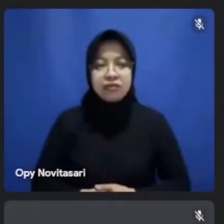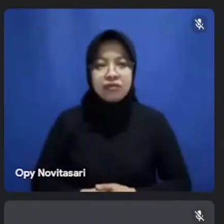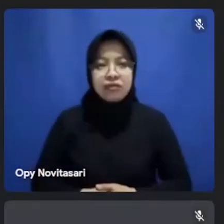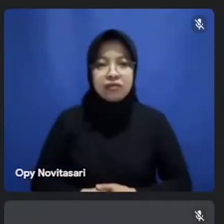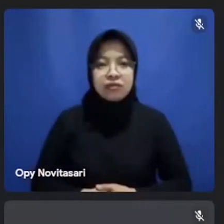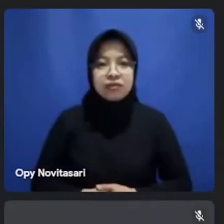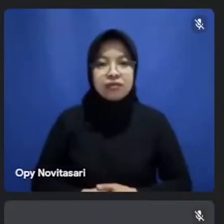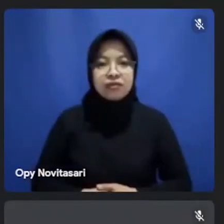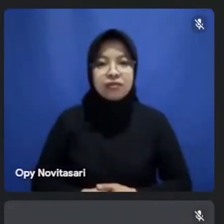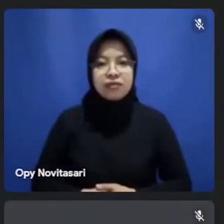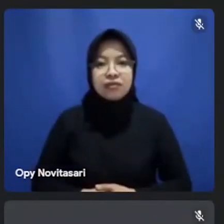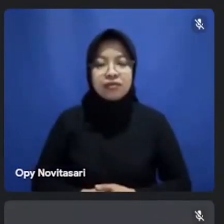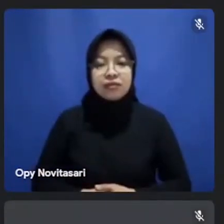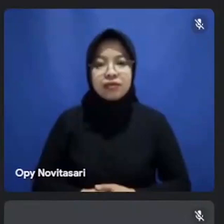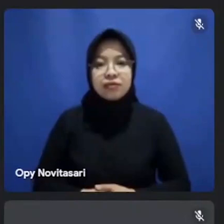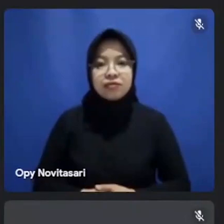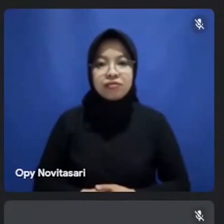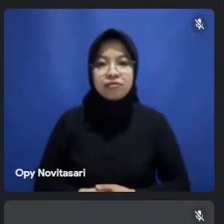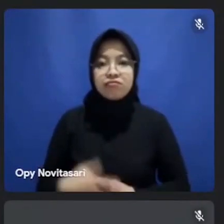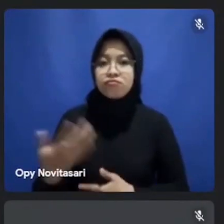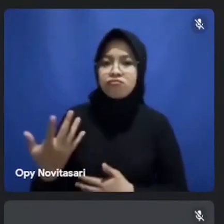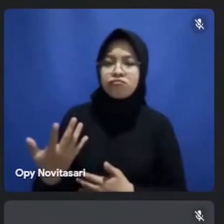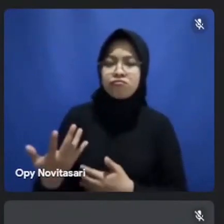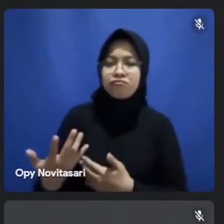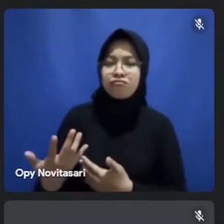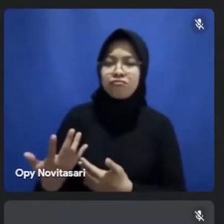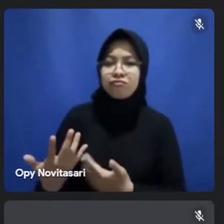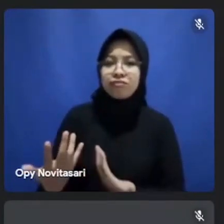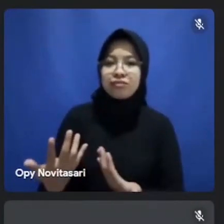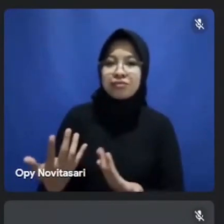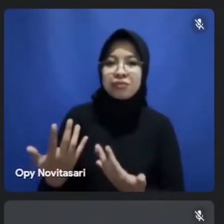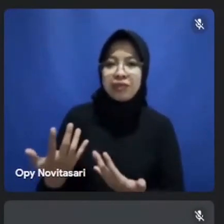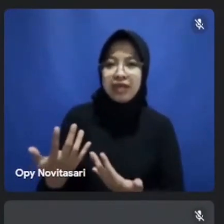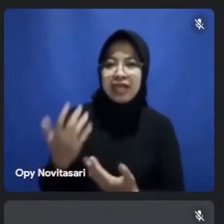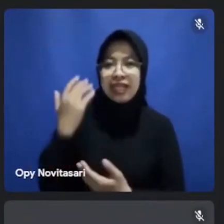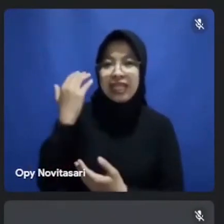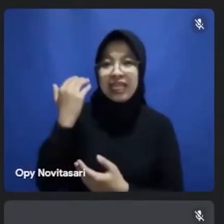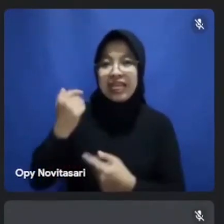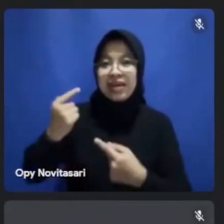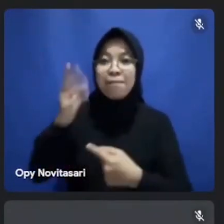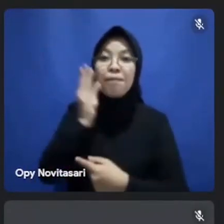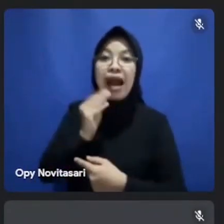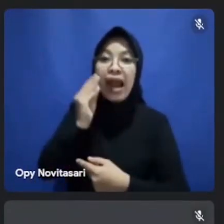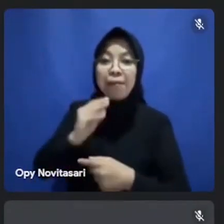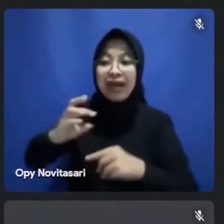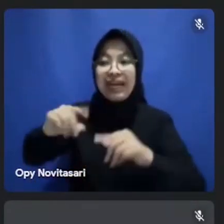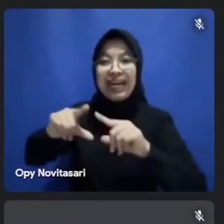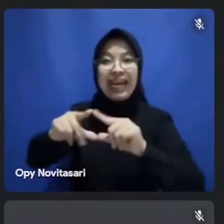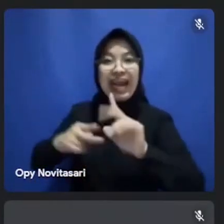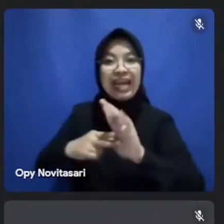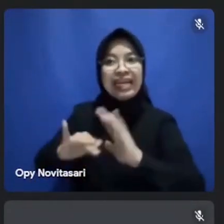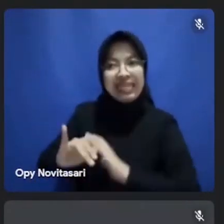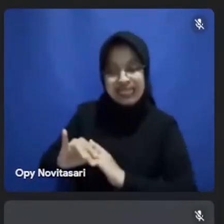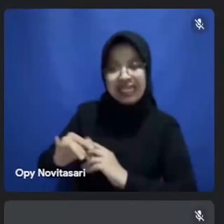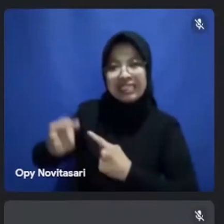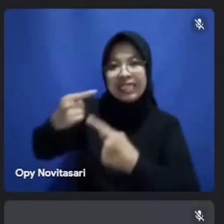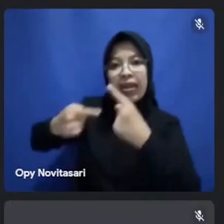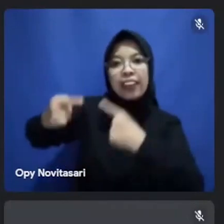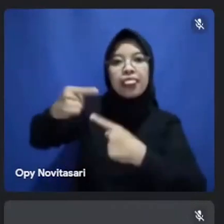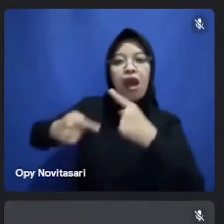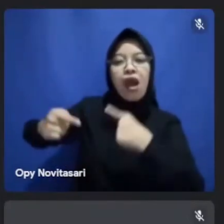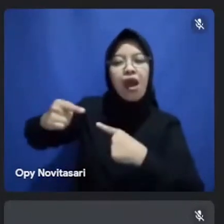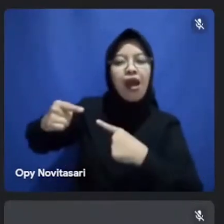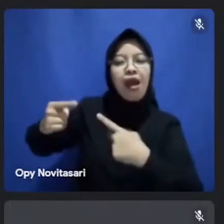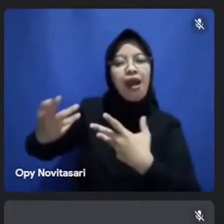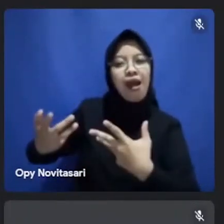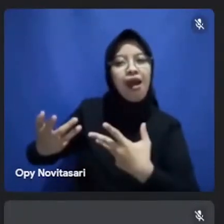apaapa nah Berarti e mungkin dari dari dari apa yang disampaikan oleh mbakani ini Apakah